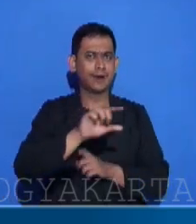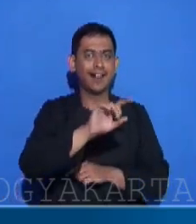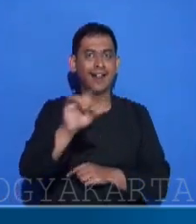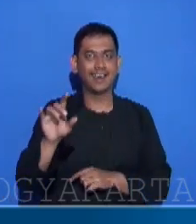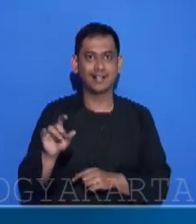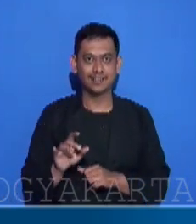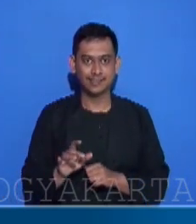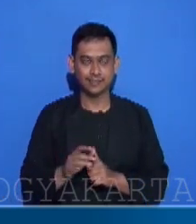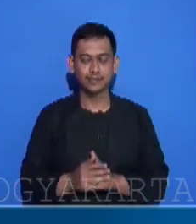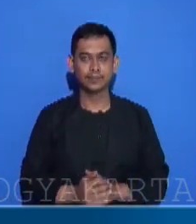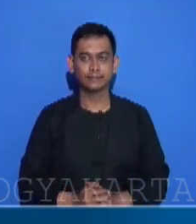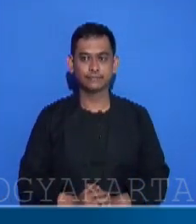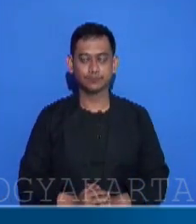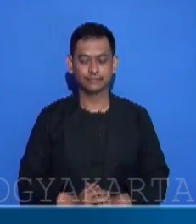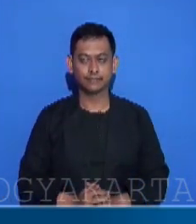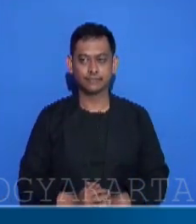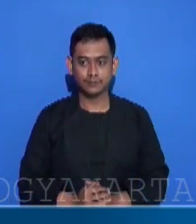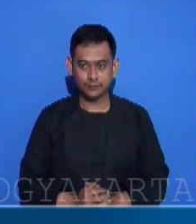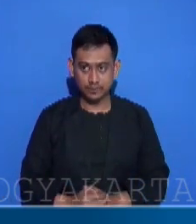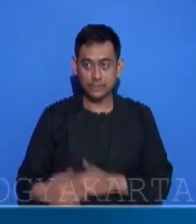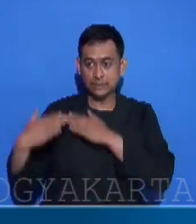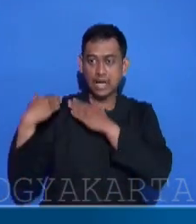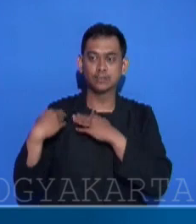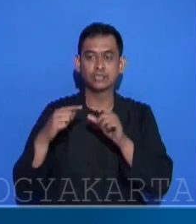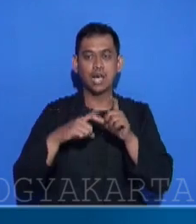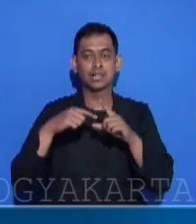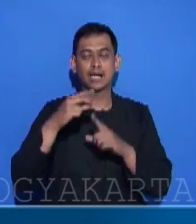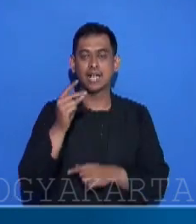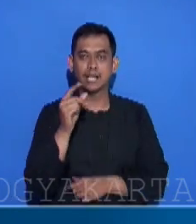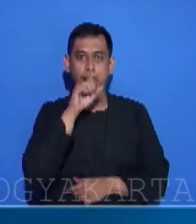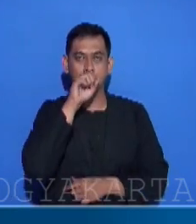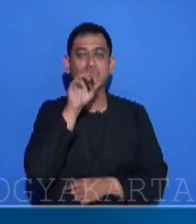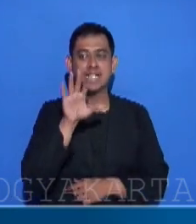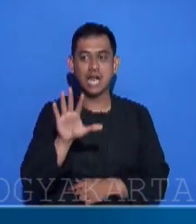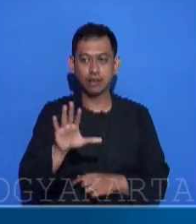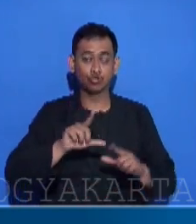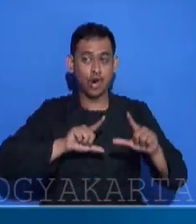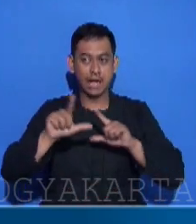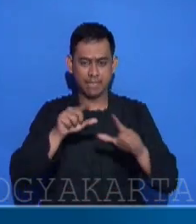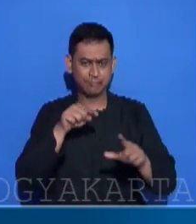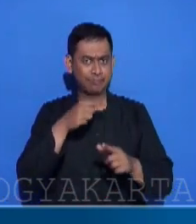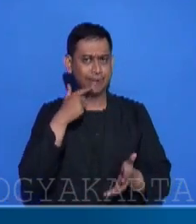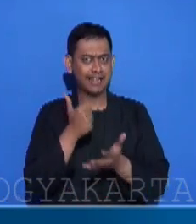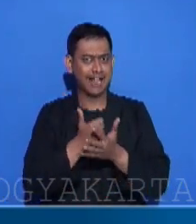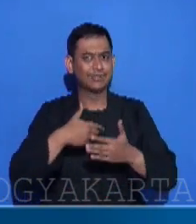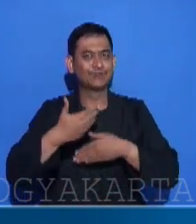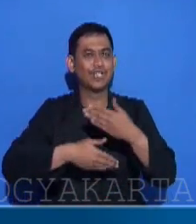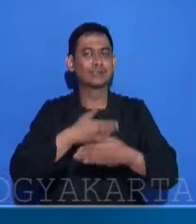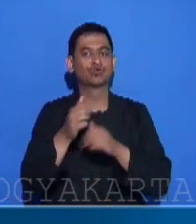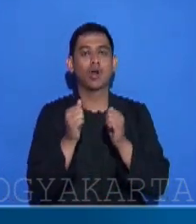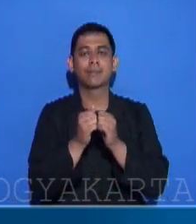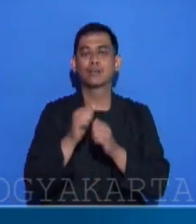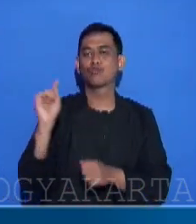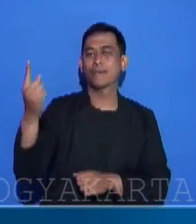nasional pejabat Walikota Yogyakarta Singgih Raharjo menyatakan kejuaraan yang rutin dilaksanakan ini merupakan komitmen Pemerintah Kota